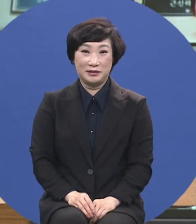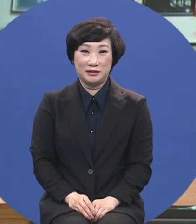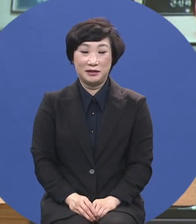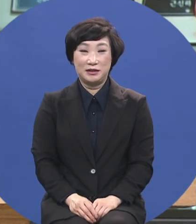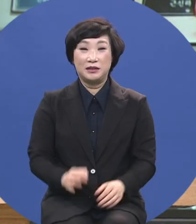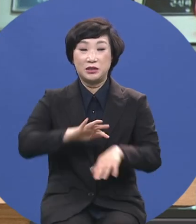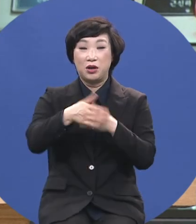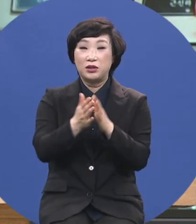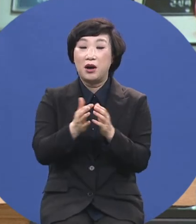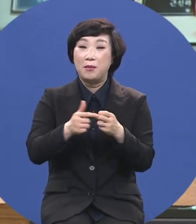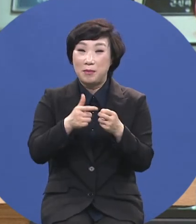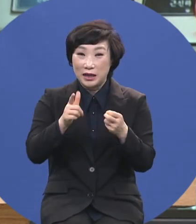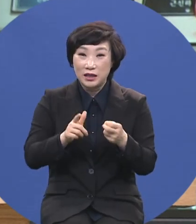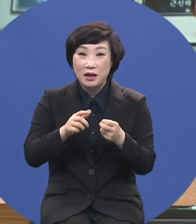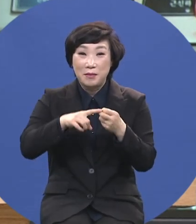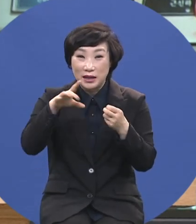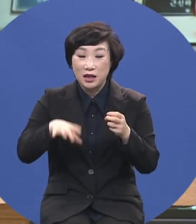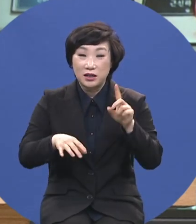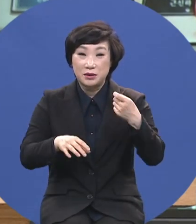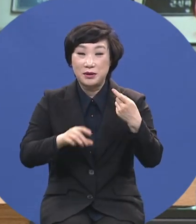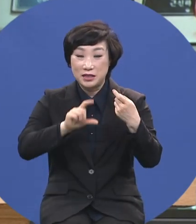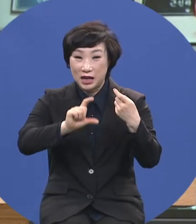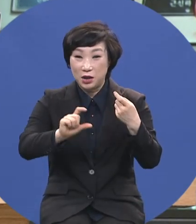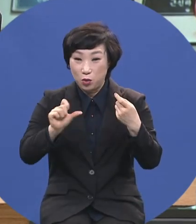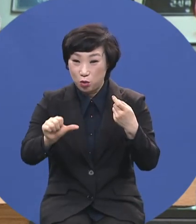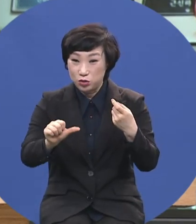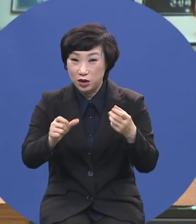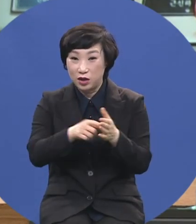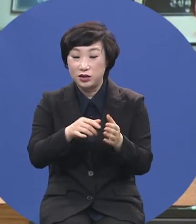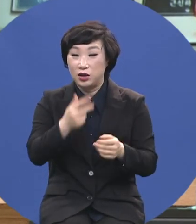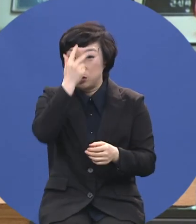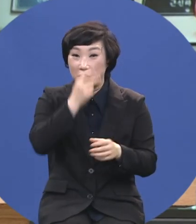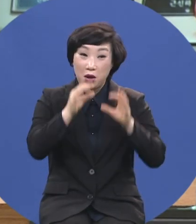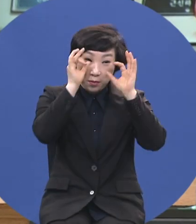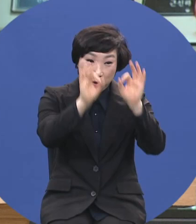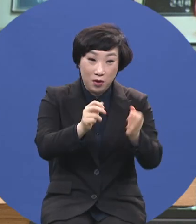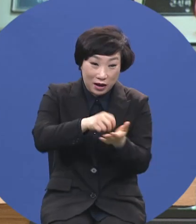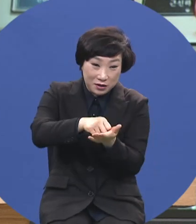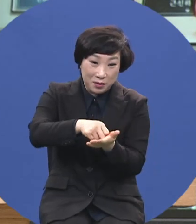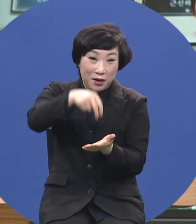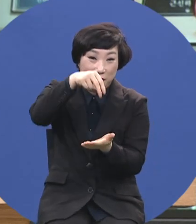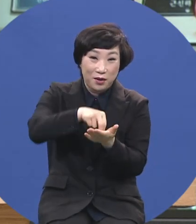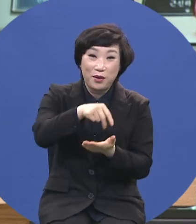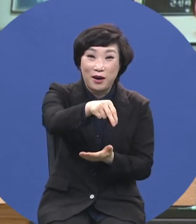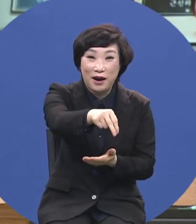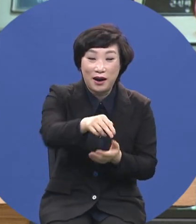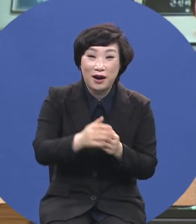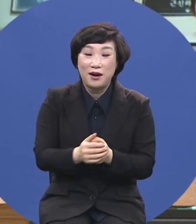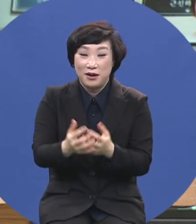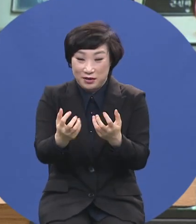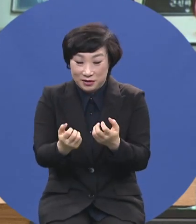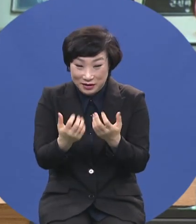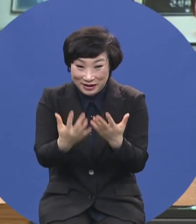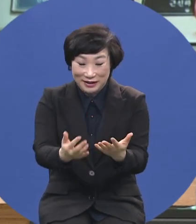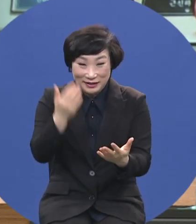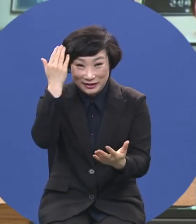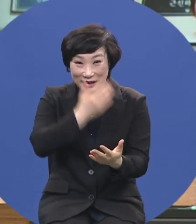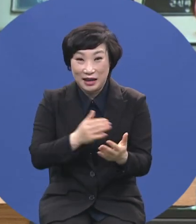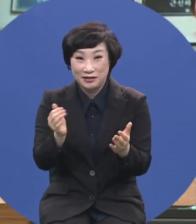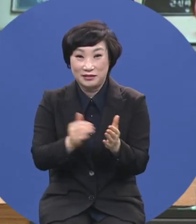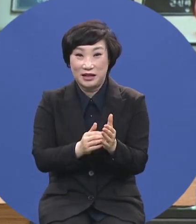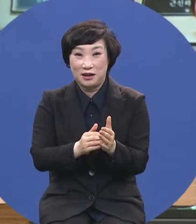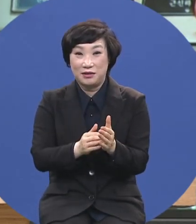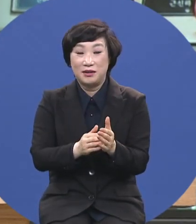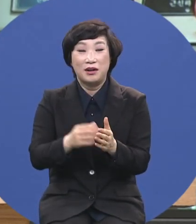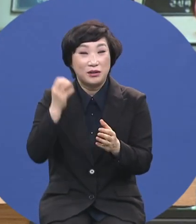하시더라. 마태복음 11장 5절에 소경이 보며 안진뱅이가 걸으며 나병 환자가 깨끗함을